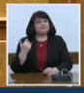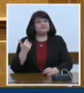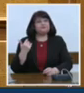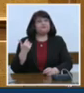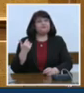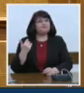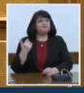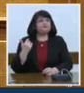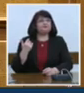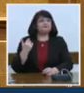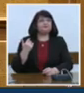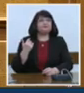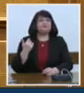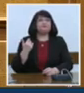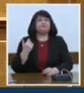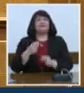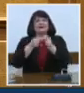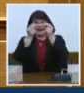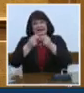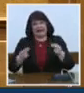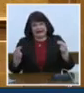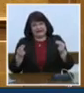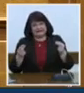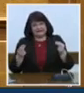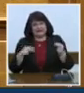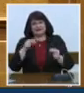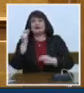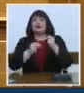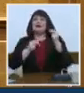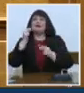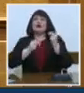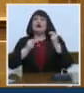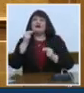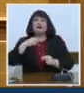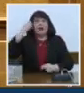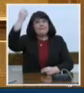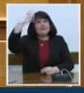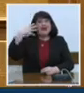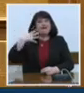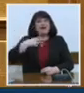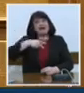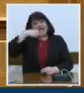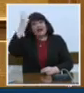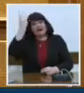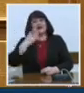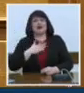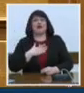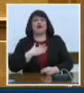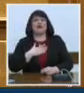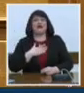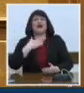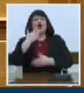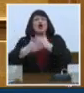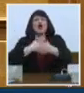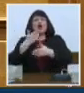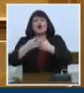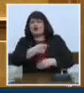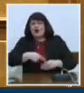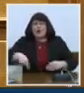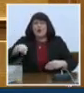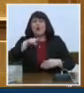η οριστικά λύθηκε το πρόβλημα των πνευματικών δικαιωμάτων. Ένα θέμα δεκαετιών το οποίο αποτελούσε αίτημα όλων των